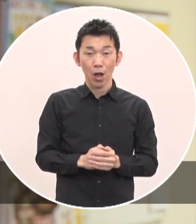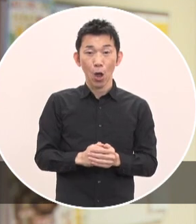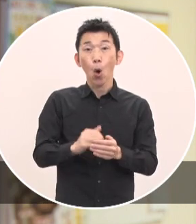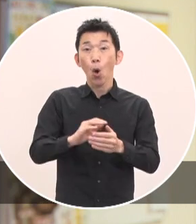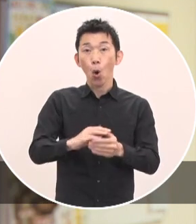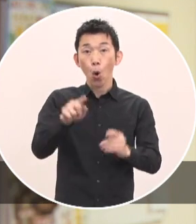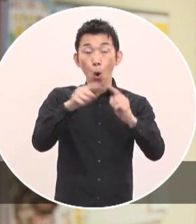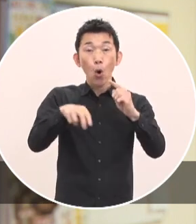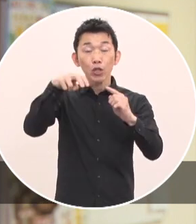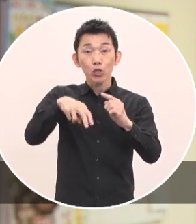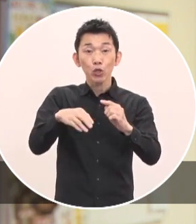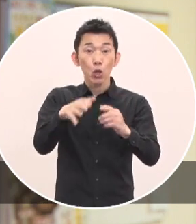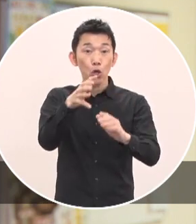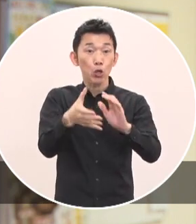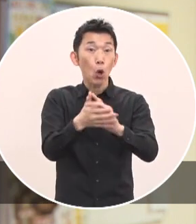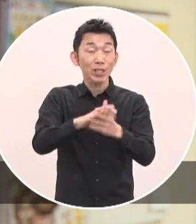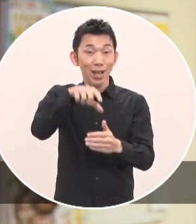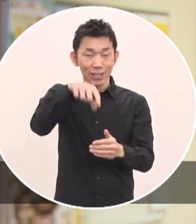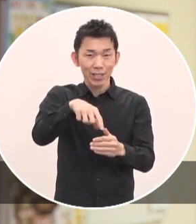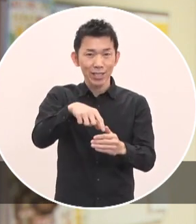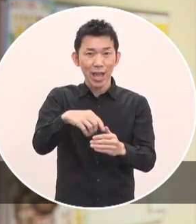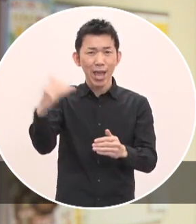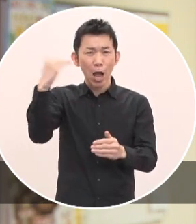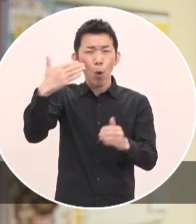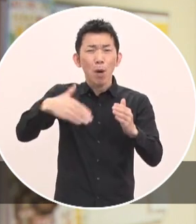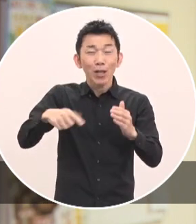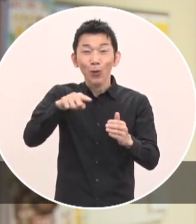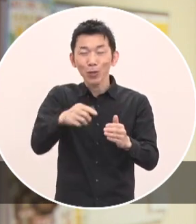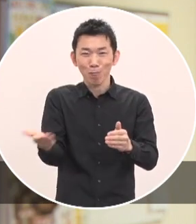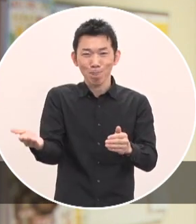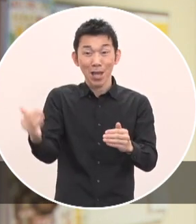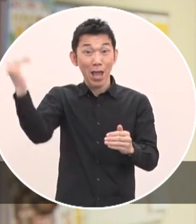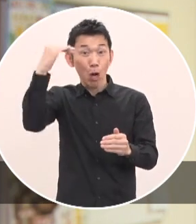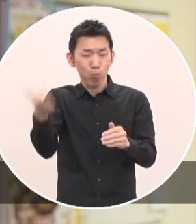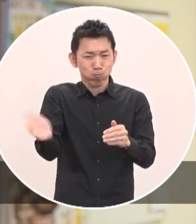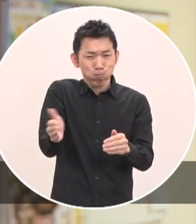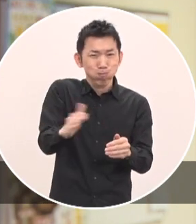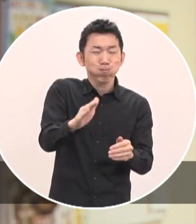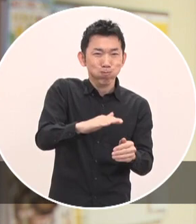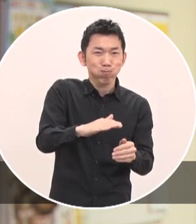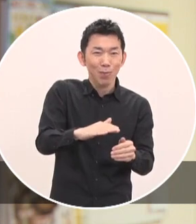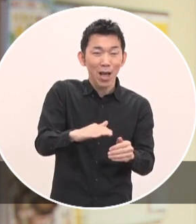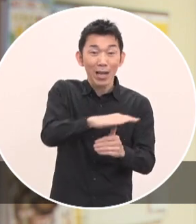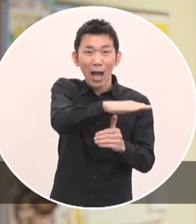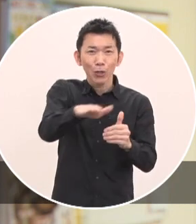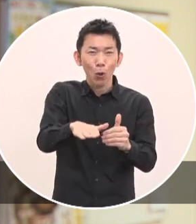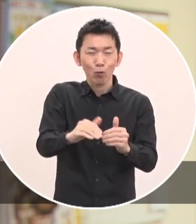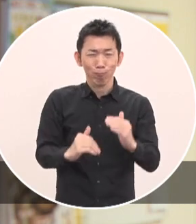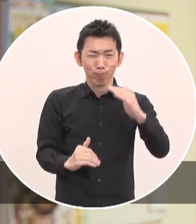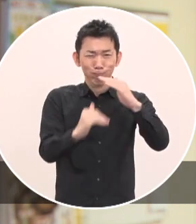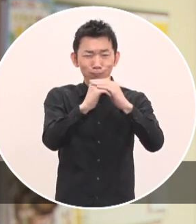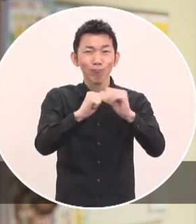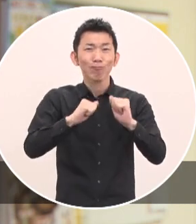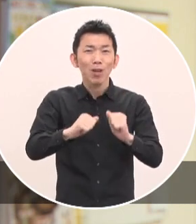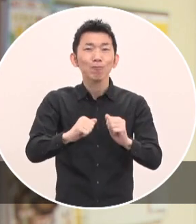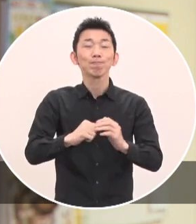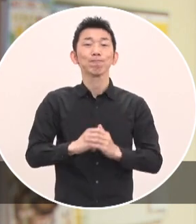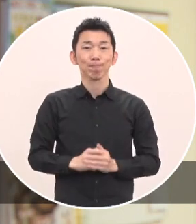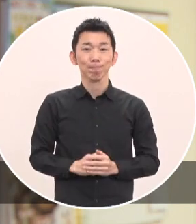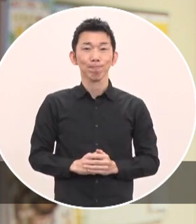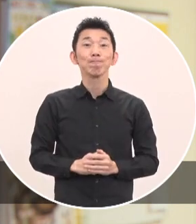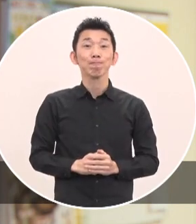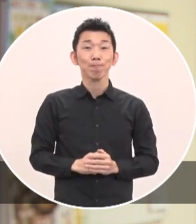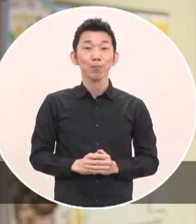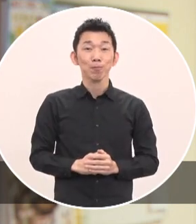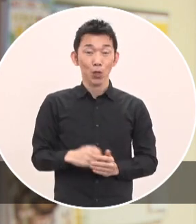なかった公立幼稚園の保育室にエアコンを設置して教育環境の充実を行っておりますこのようにしまして4